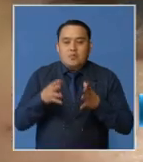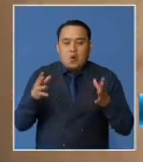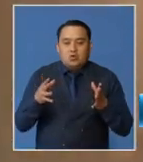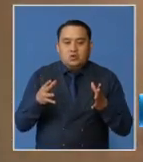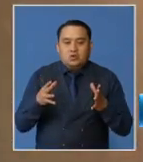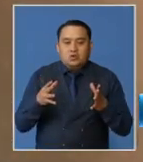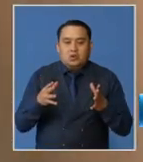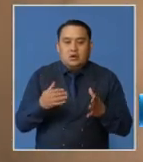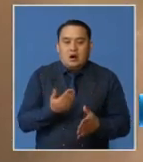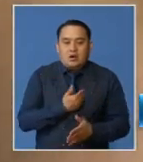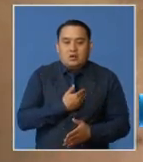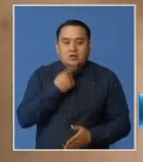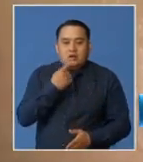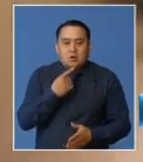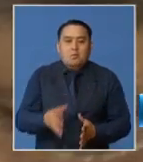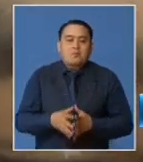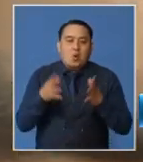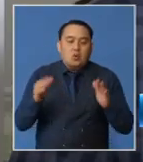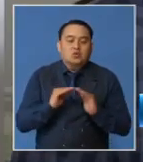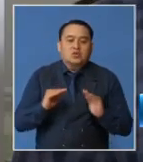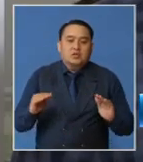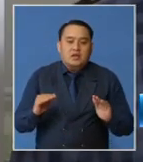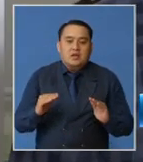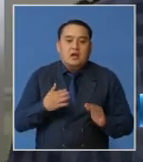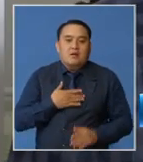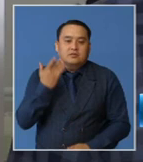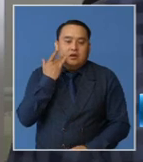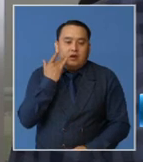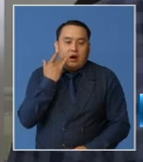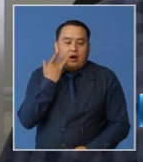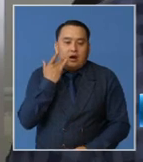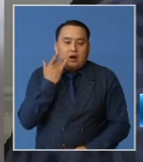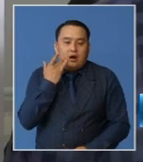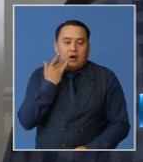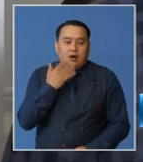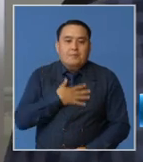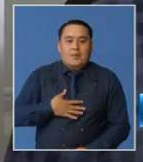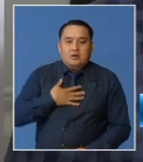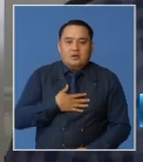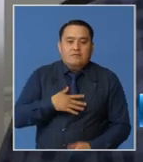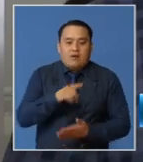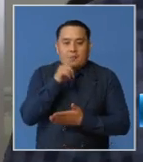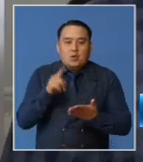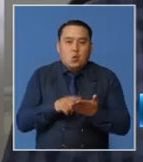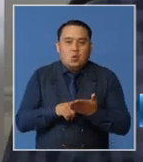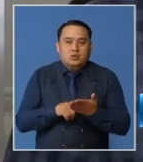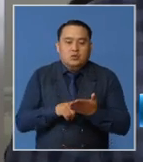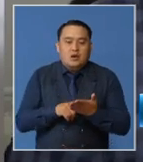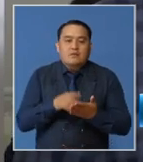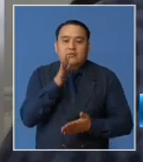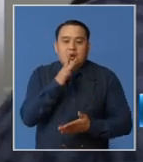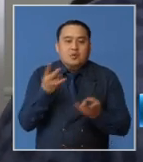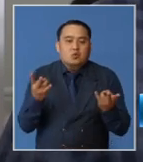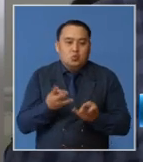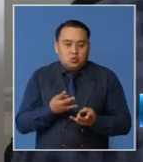радость. Хотелось, чтобы у меня было как можно больше детей. Всегда мне волновал такой вопрос, что мне сколько нужно времени, чтобы